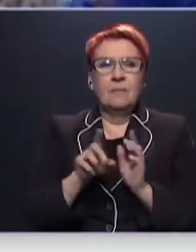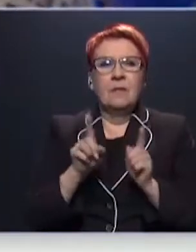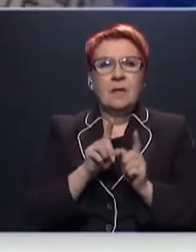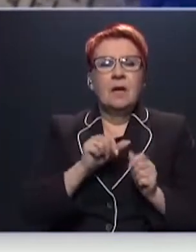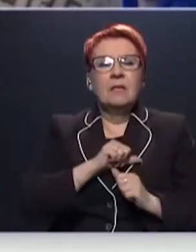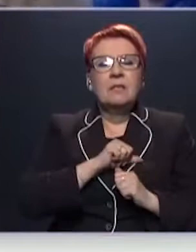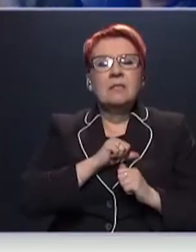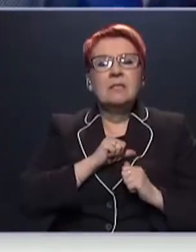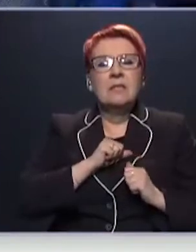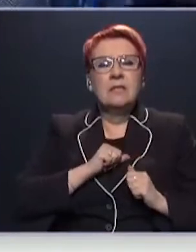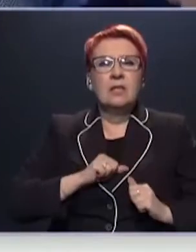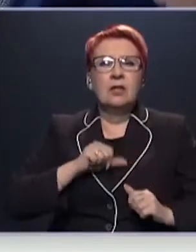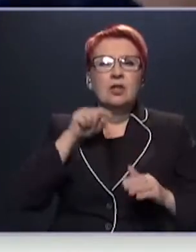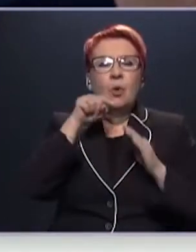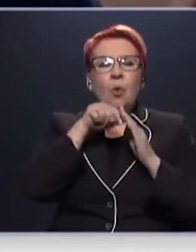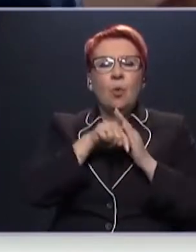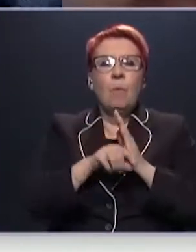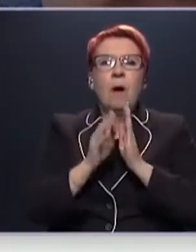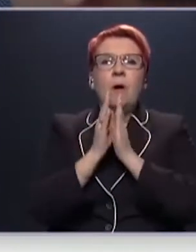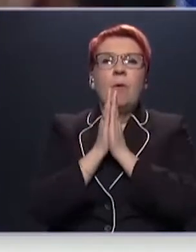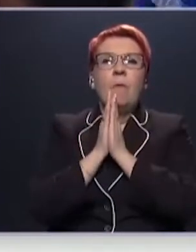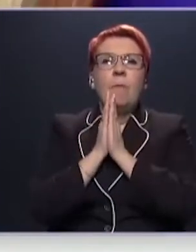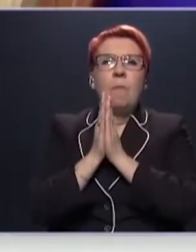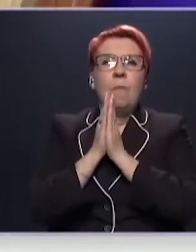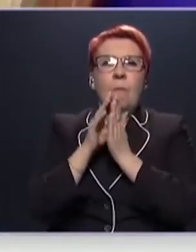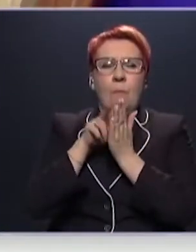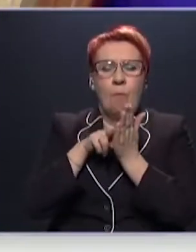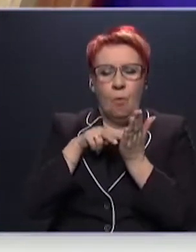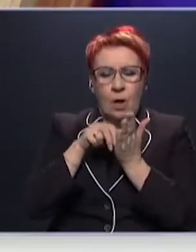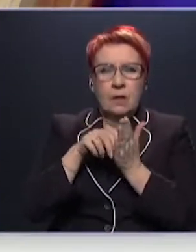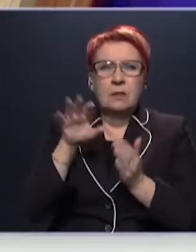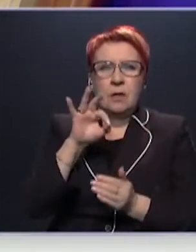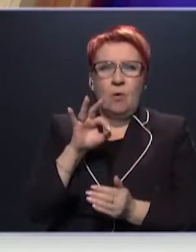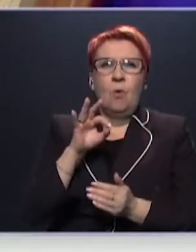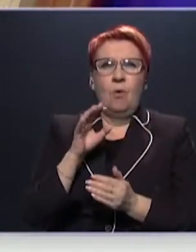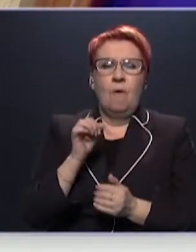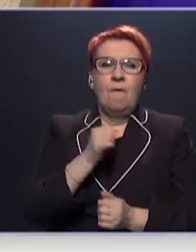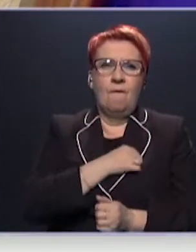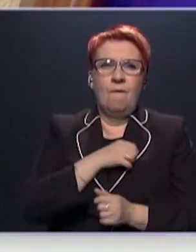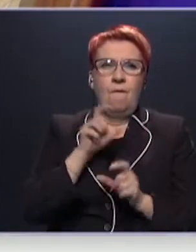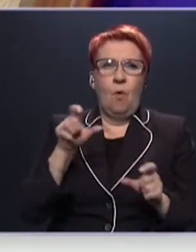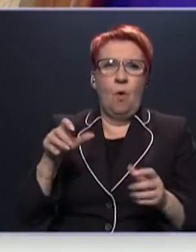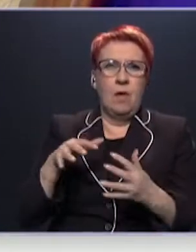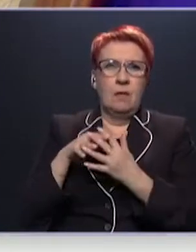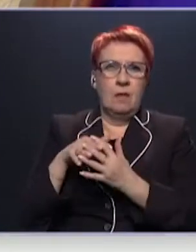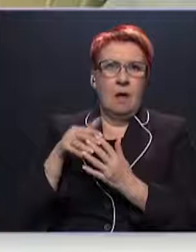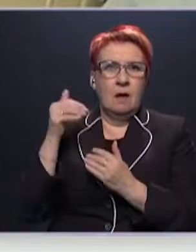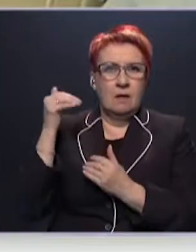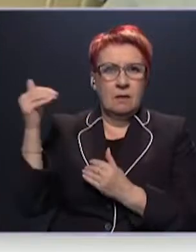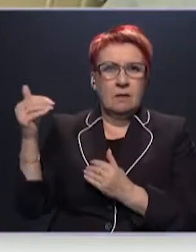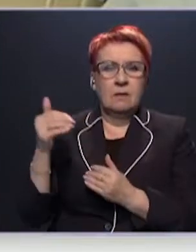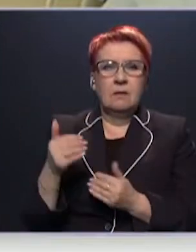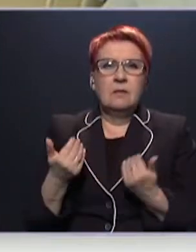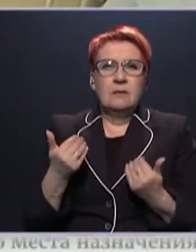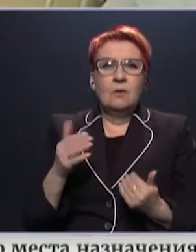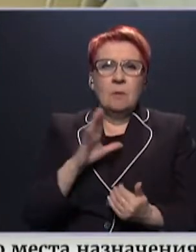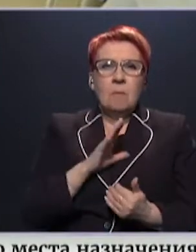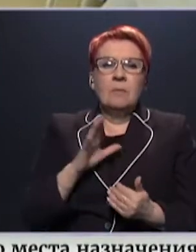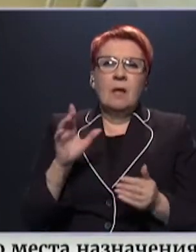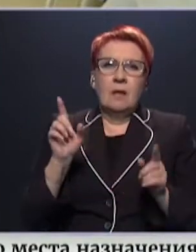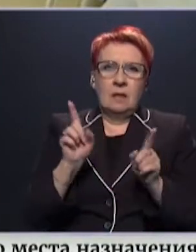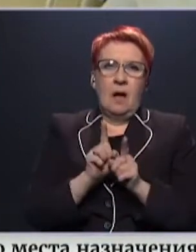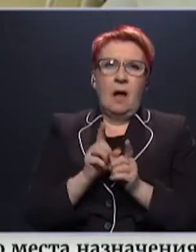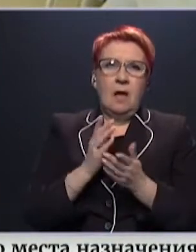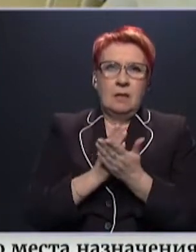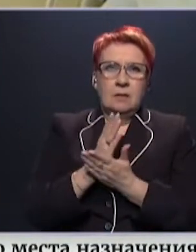сердечно, глубоко молиться о своих воинах. Вот сегодня была такая служба,